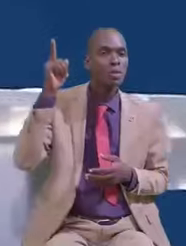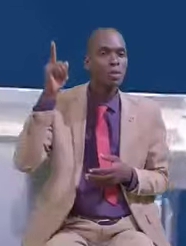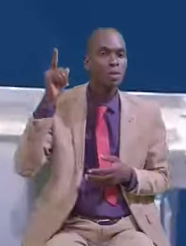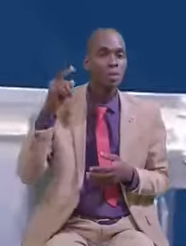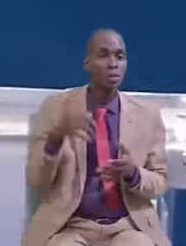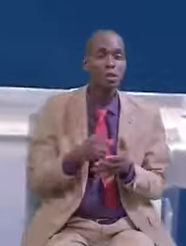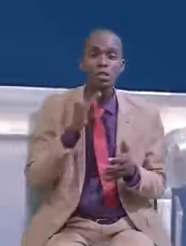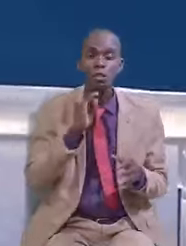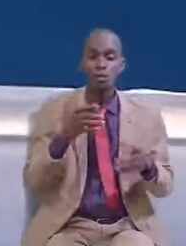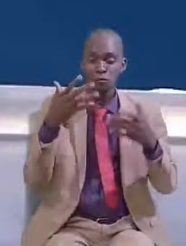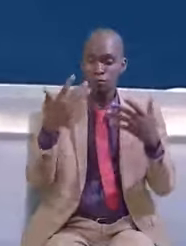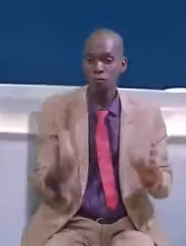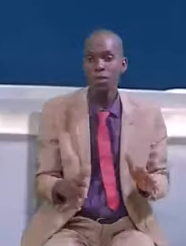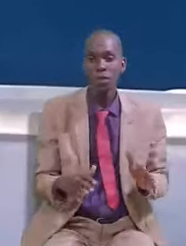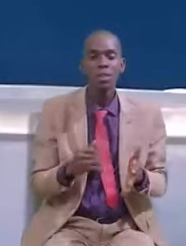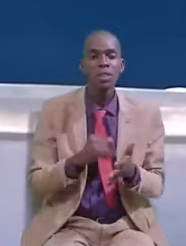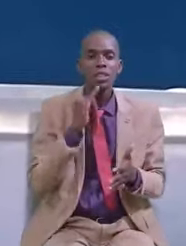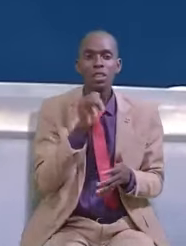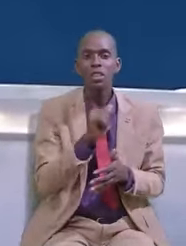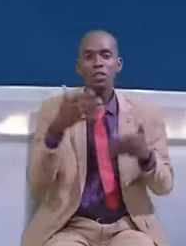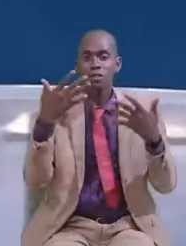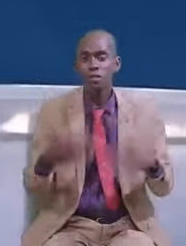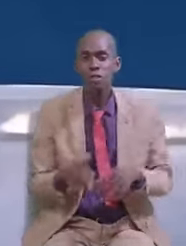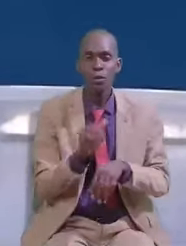c'est une œuvre accomplie.